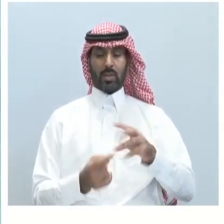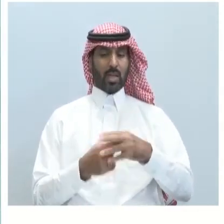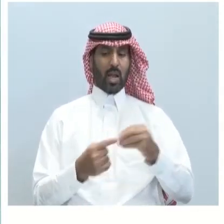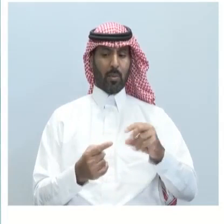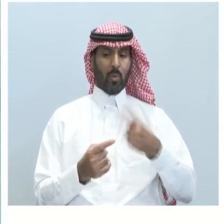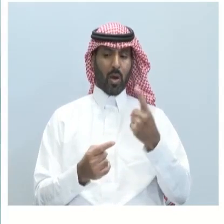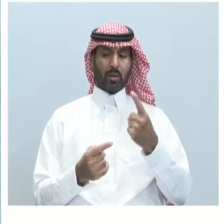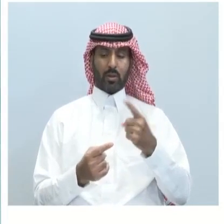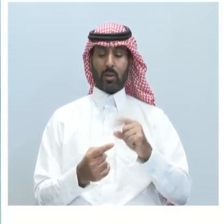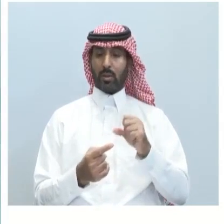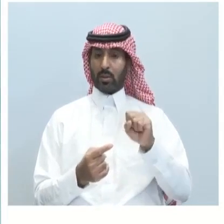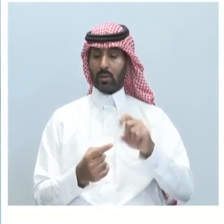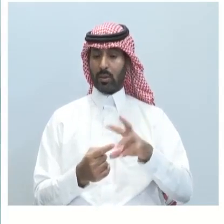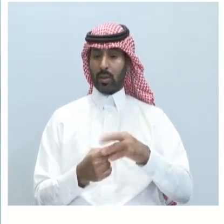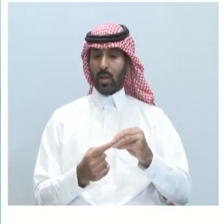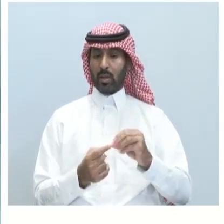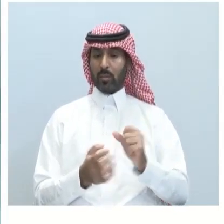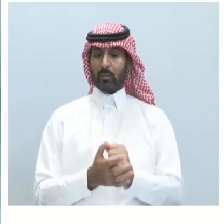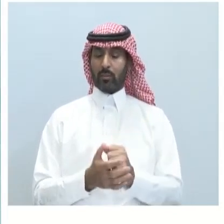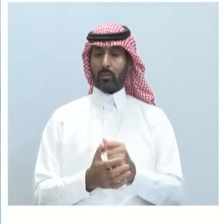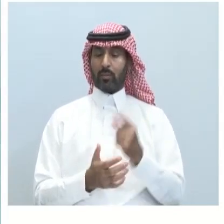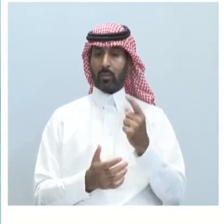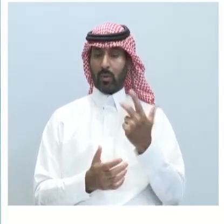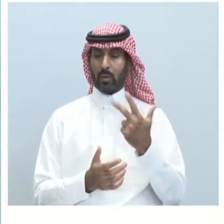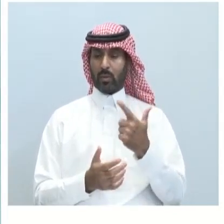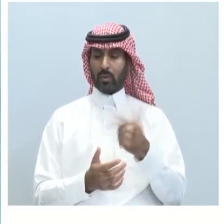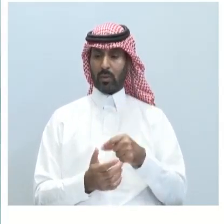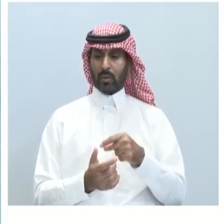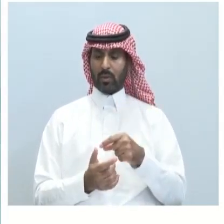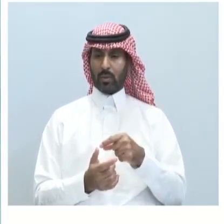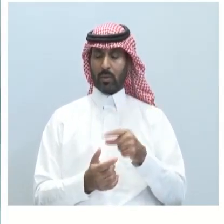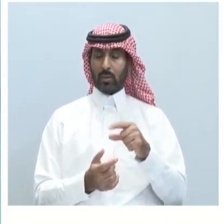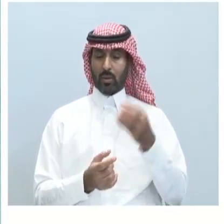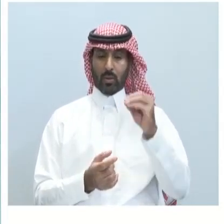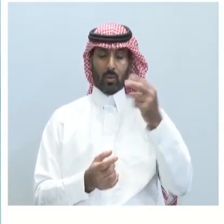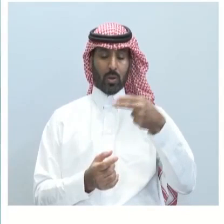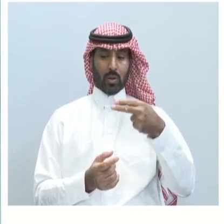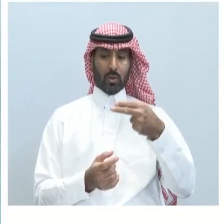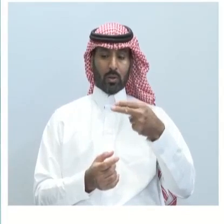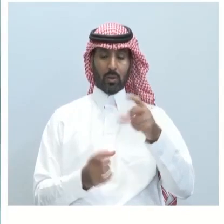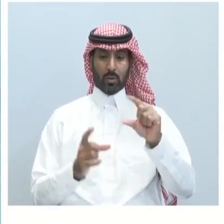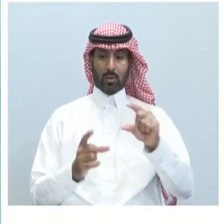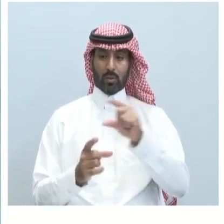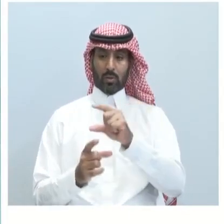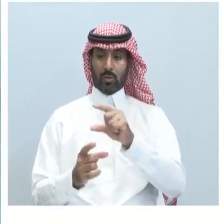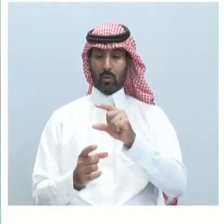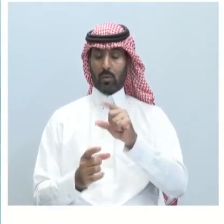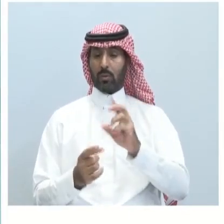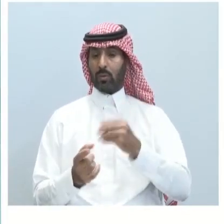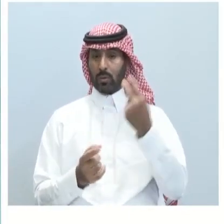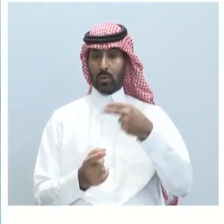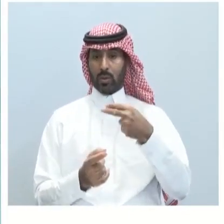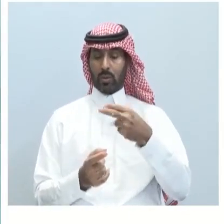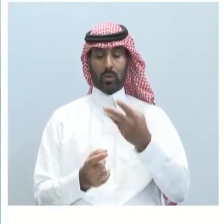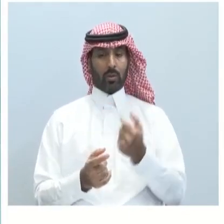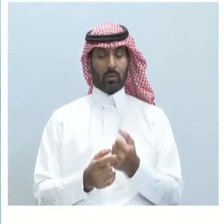13 كم يساوي والسالب 14 مجموع مين مجموع تركيز الاو اتش ومين والهيدروجين فمن خلال